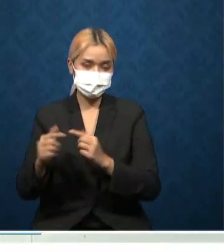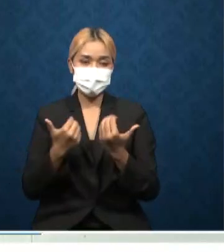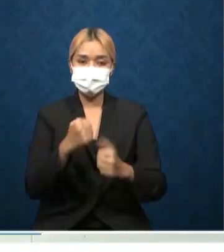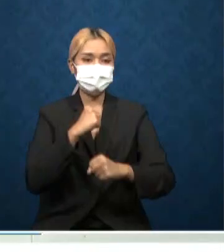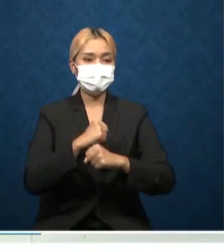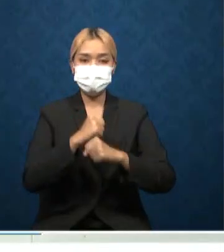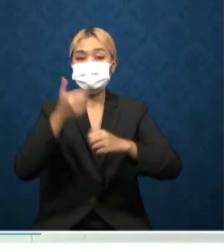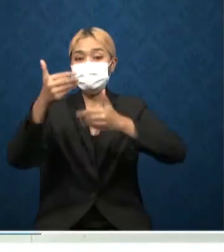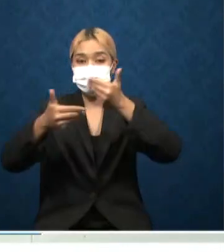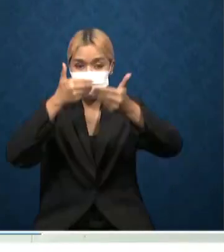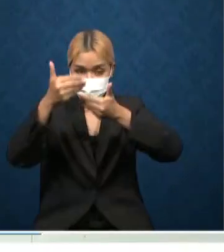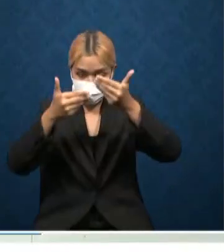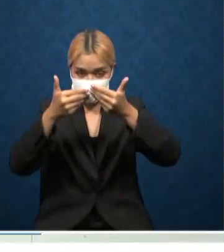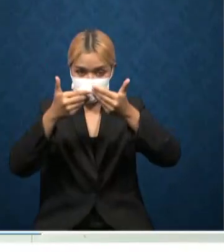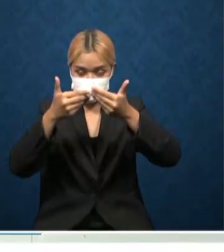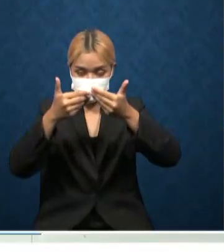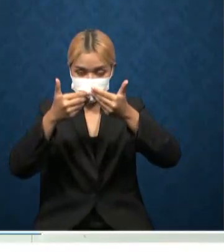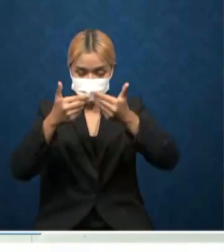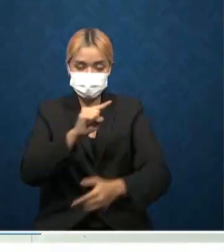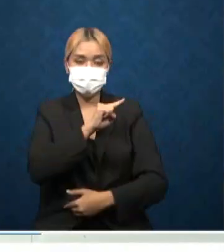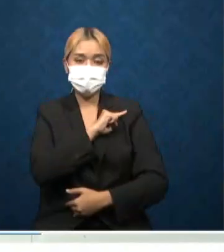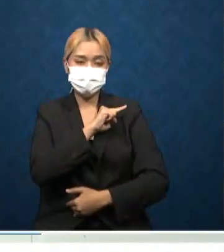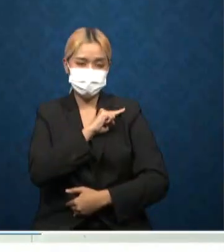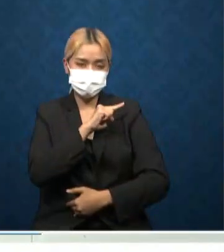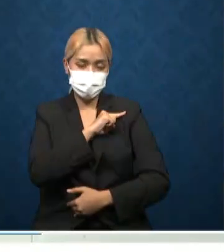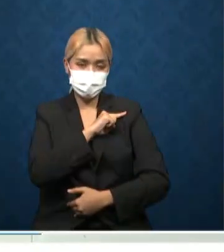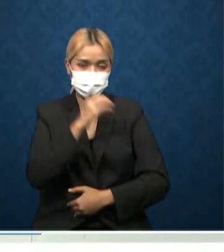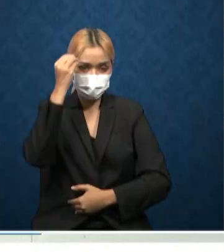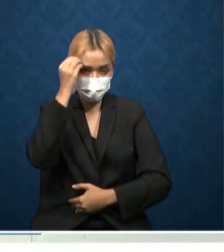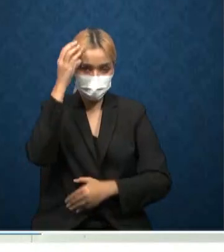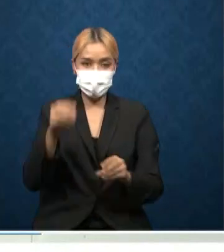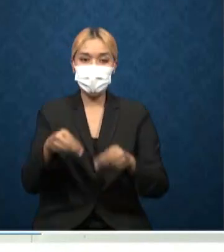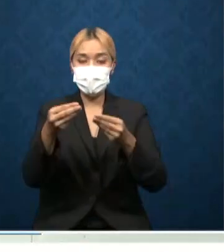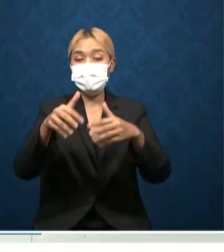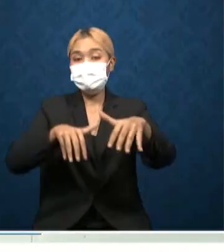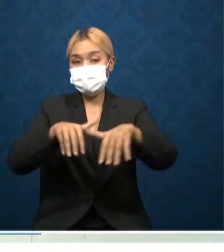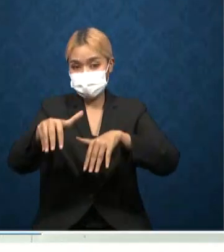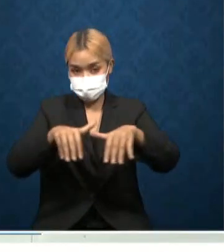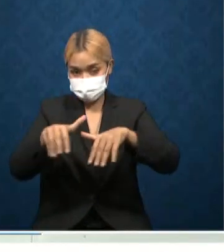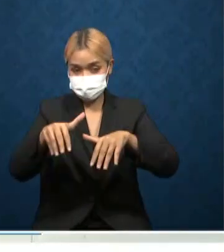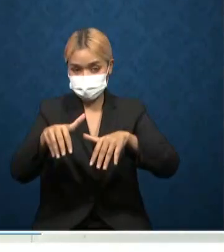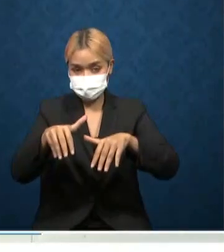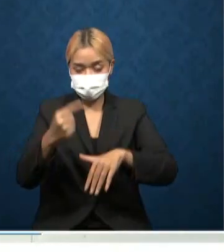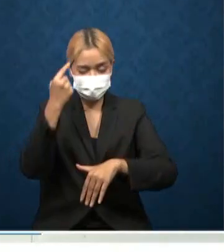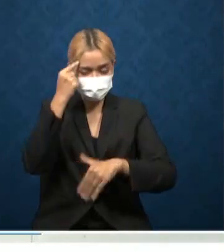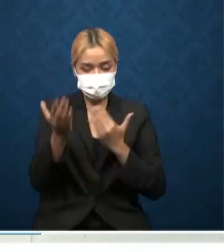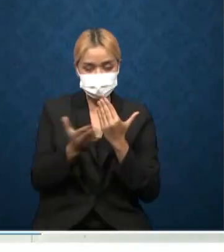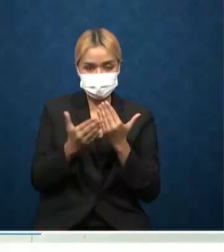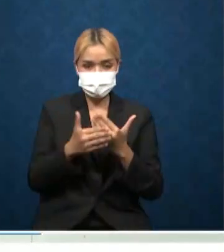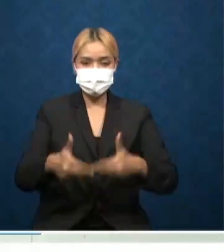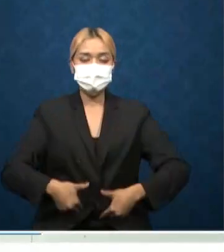แล้วยังมีภารกิจในการดำเนินการเผยแพร่ความรู้แก่ประชาชนเพื่อสร้างจิตสำนึกพลเมืองดีวิถี